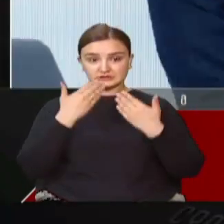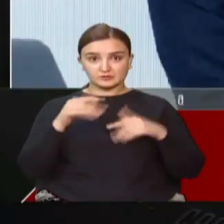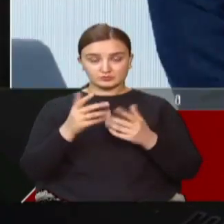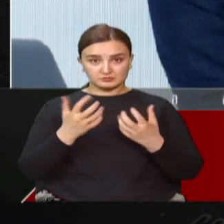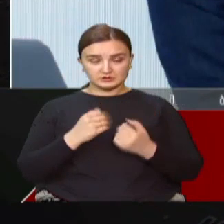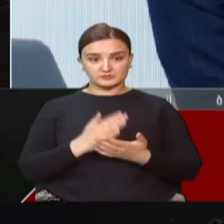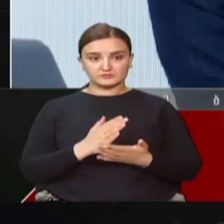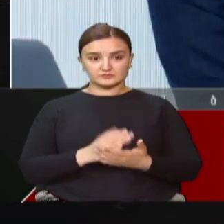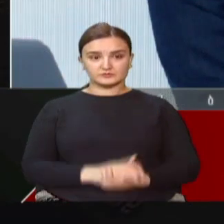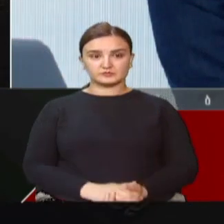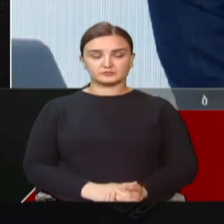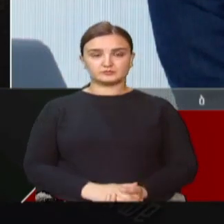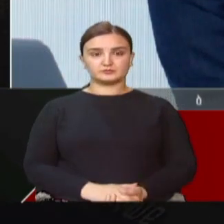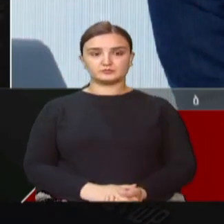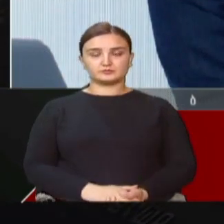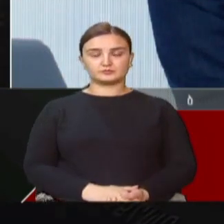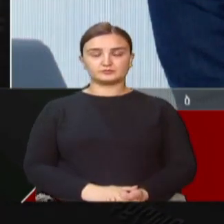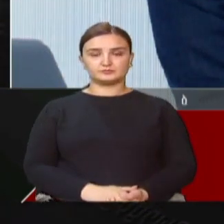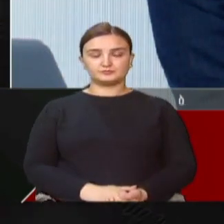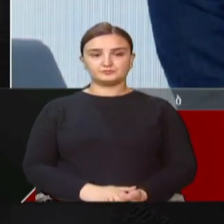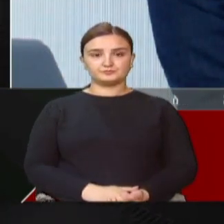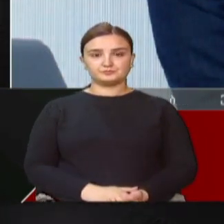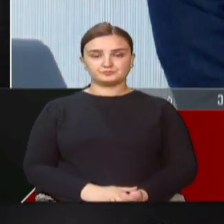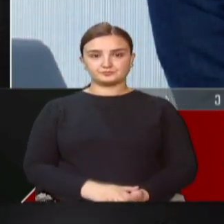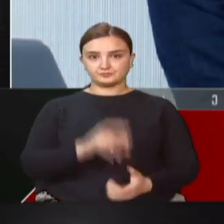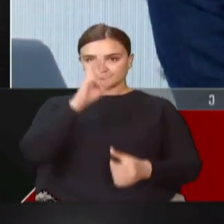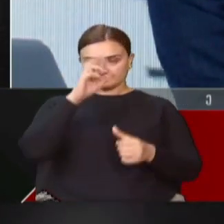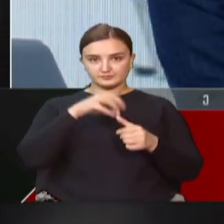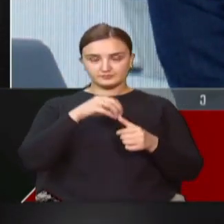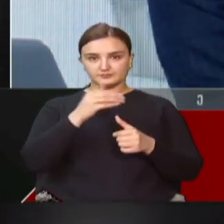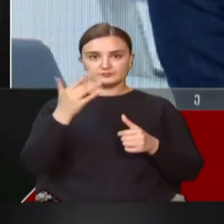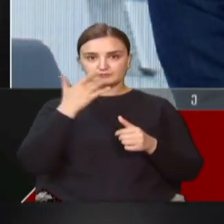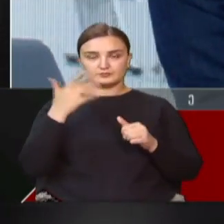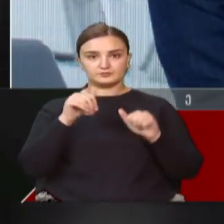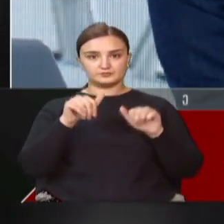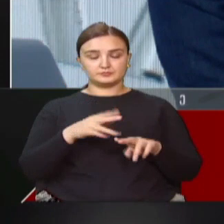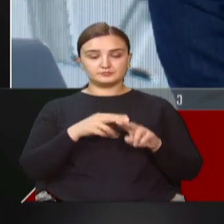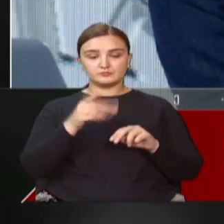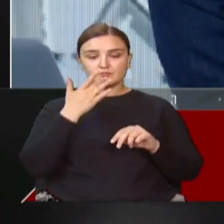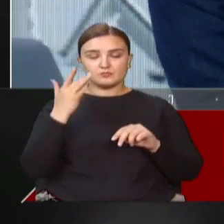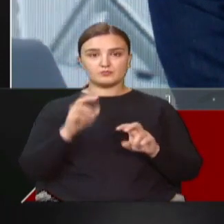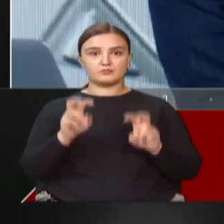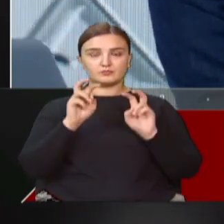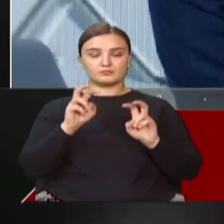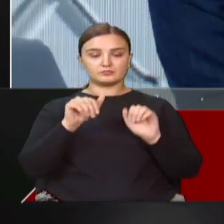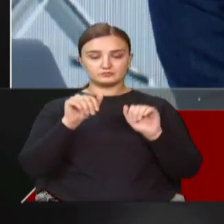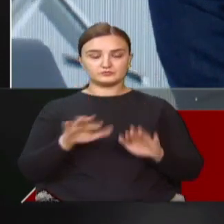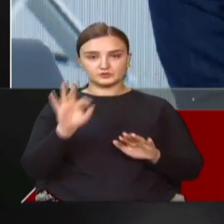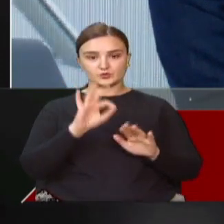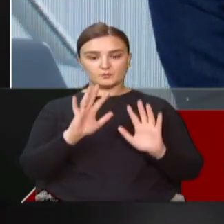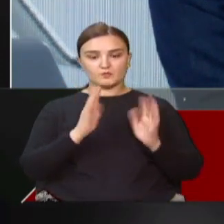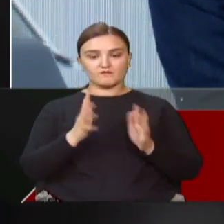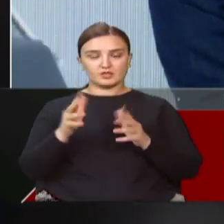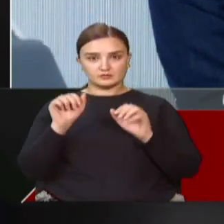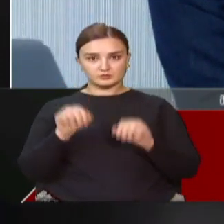არის ევროკავშირის წევრი სახელმწიფოების 26 სახელმწიფოს ლიდერების პოლიტიკური გადაწყვეტილება. ამ პოლიტიკურ გადაწყვეტილებაზე მიმდინარე მოვლენებმა